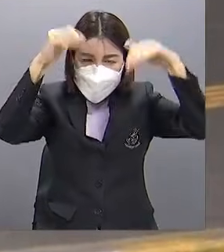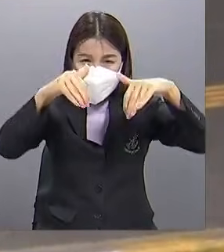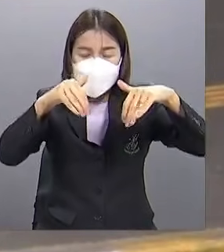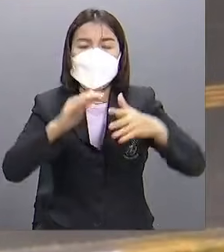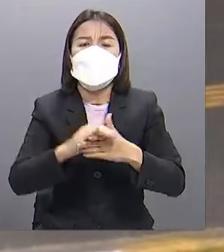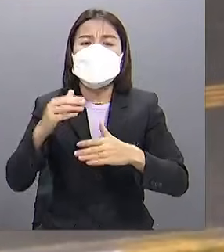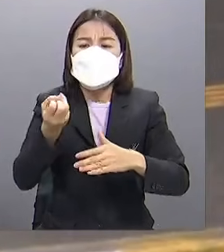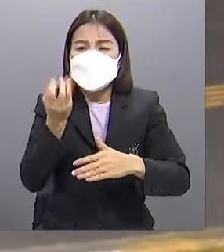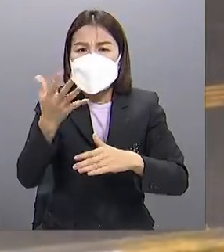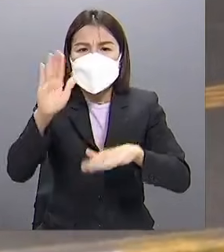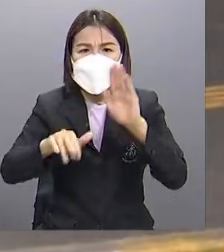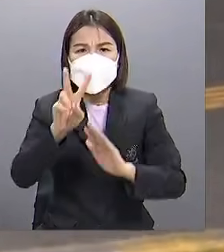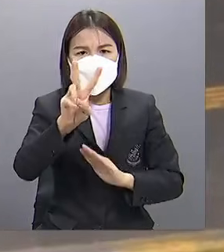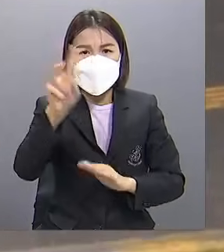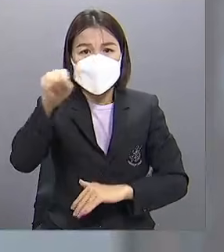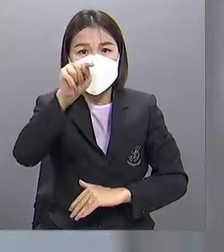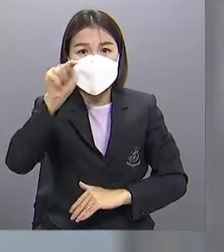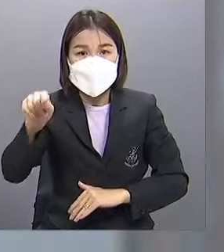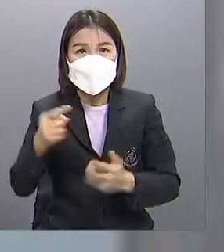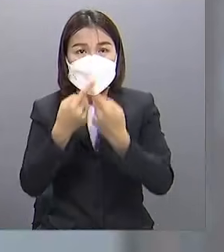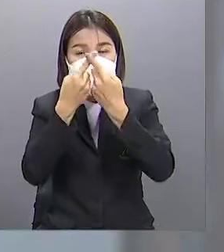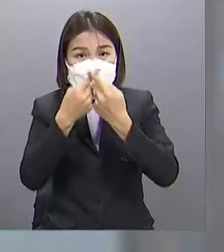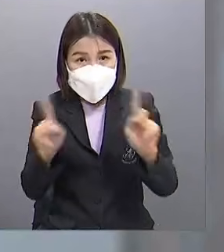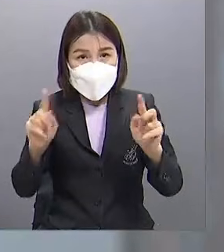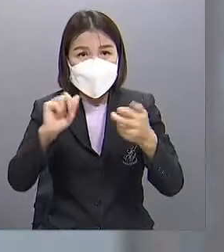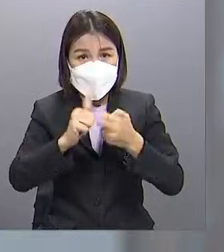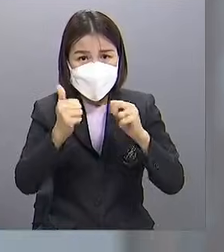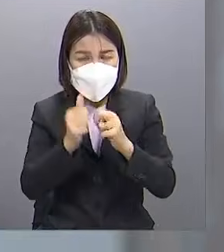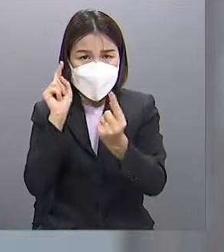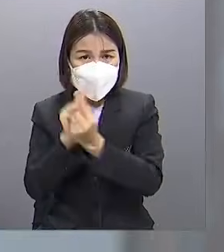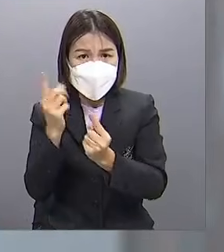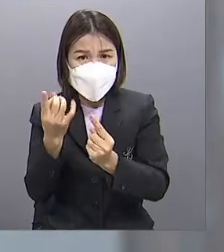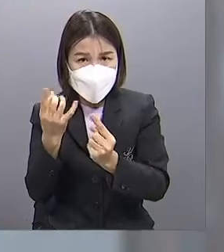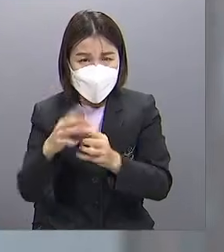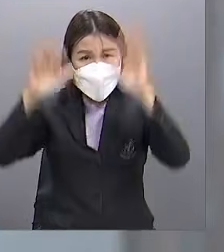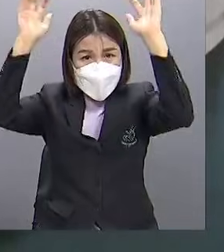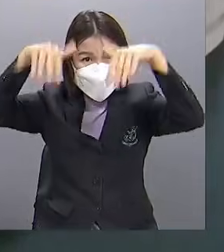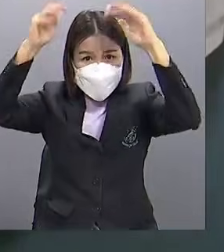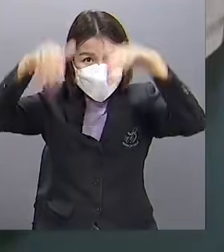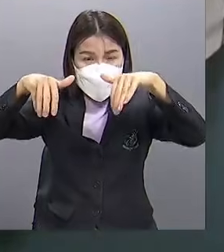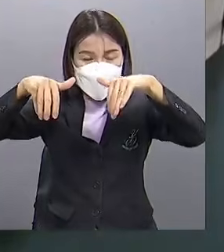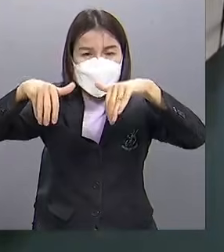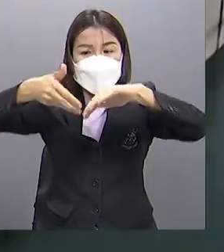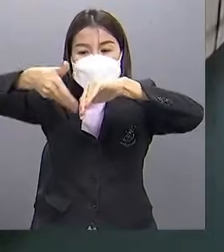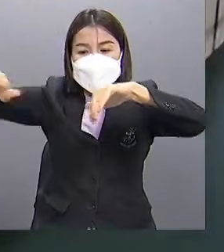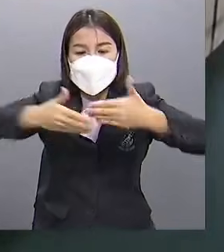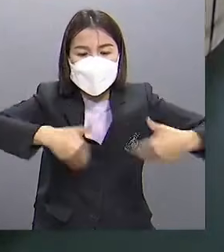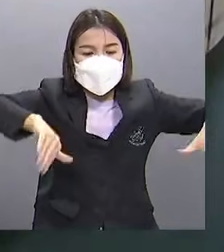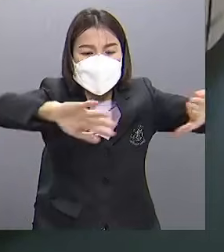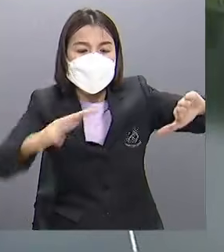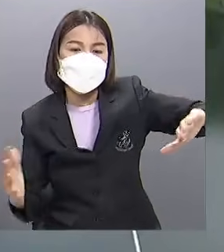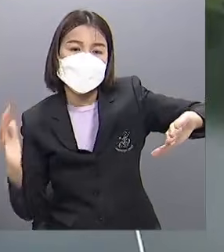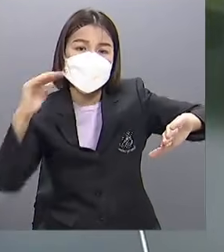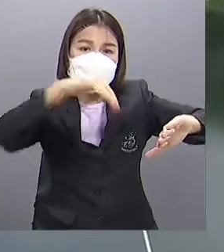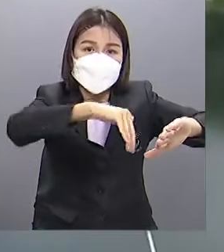ะนะครับแต่ประเด็นปัญหาที่เกิดขึ้นก็คือฝนเนี่ยไม่ค่อยลงเขื่อนในขณะนี้เนี่ยก็ได้ประสานกับกรมชลประทานน